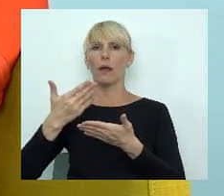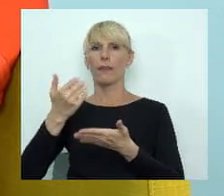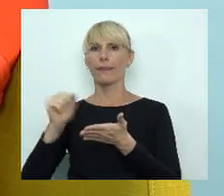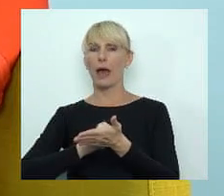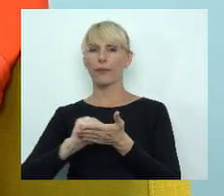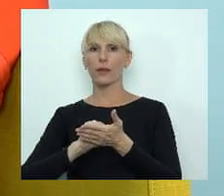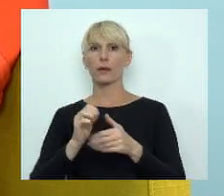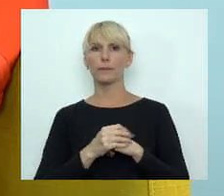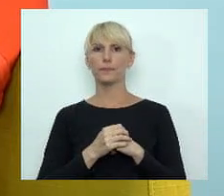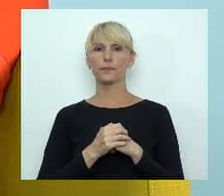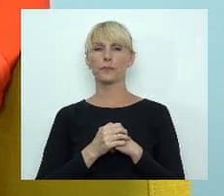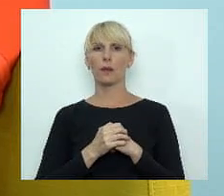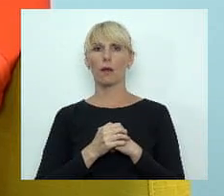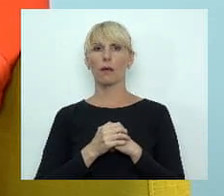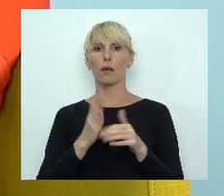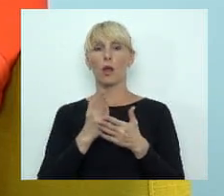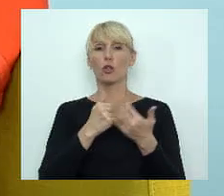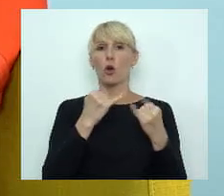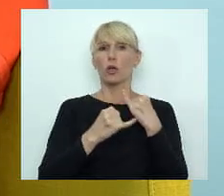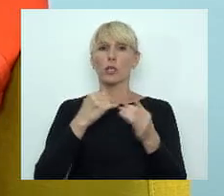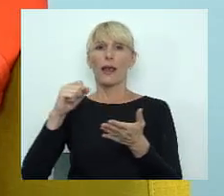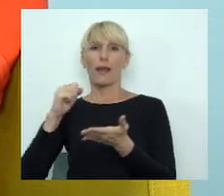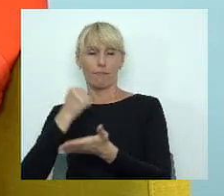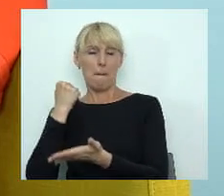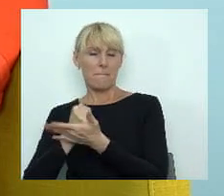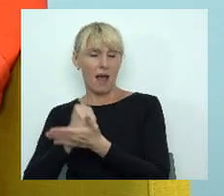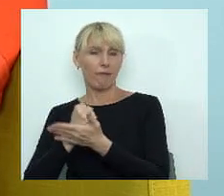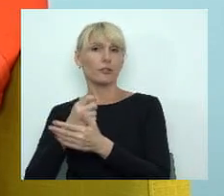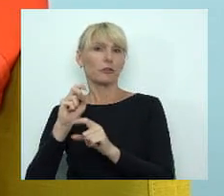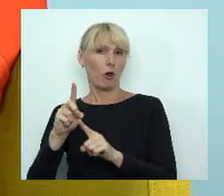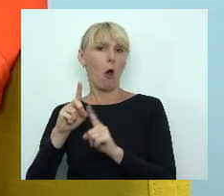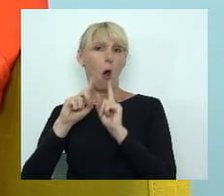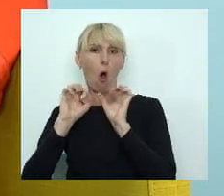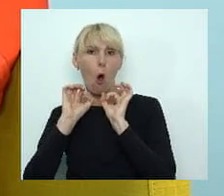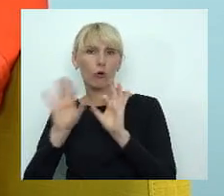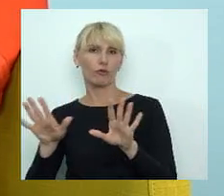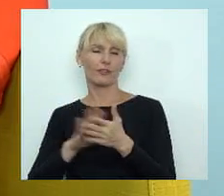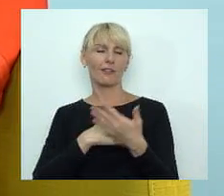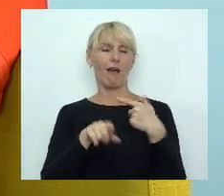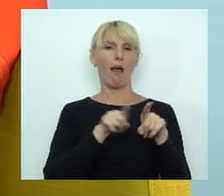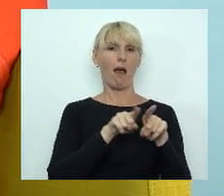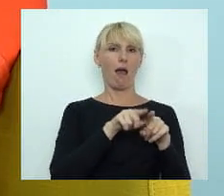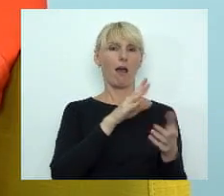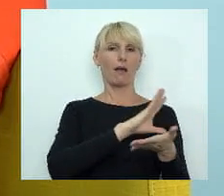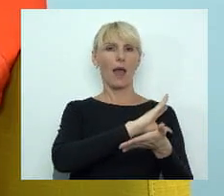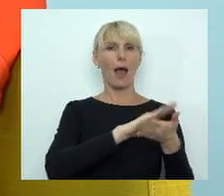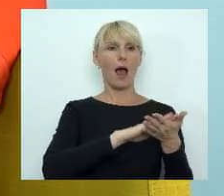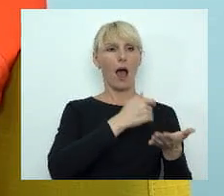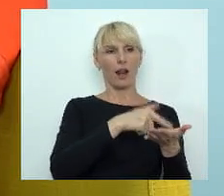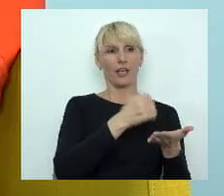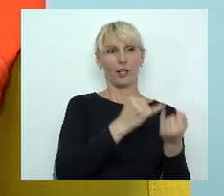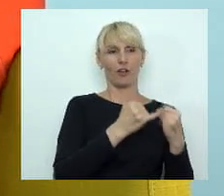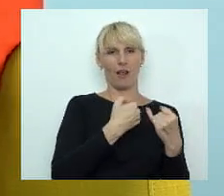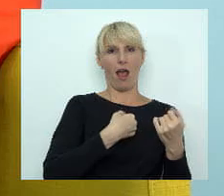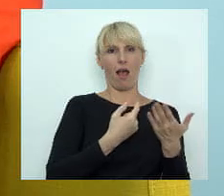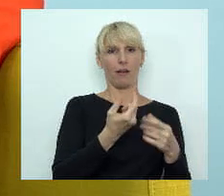oczywiste. Natomiast z punktu widzenia praktycznego, przychodzę do przychodni i mówię, chciałabym zrealizować prawo do kopii moich danych,